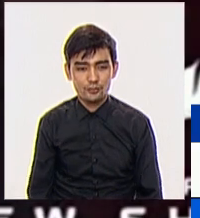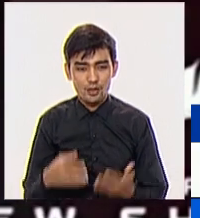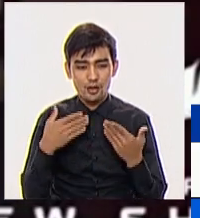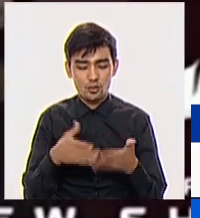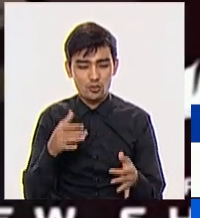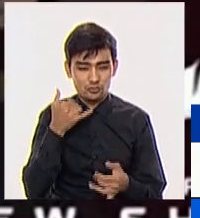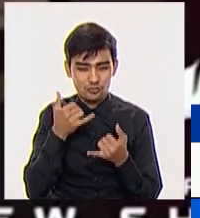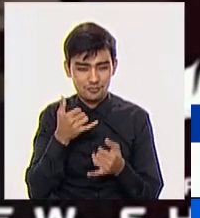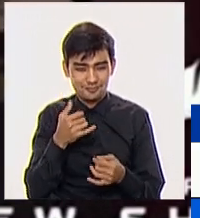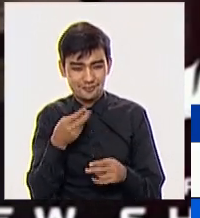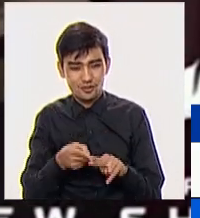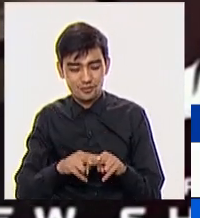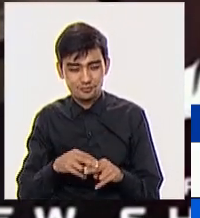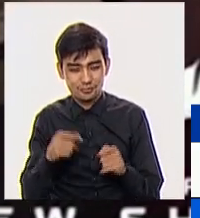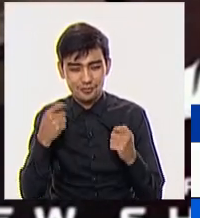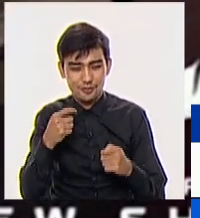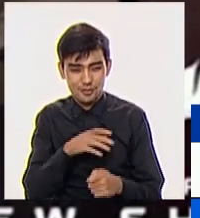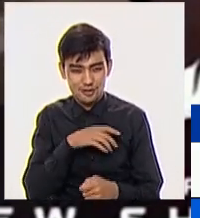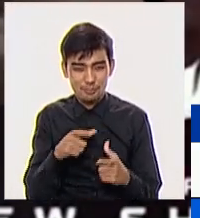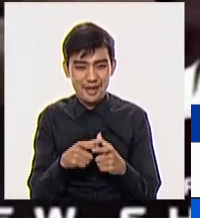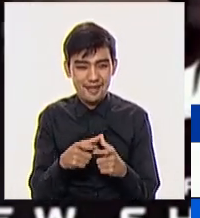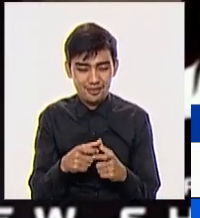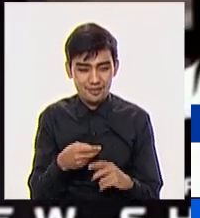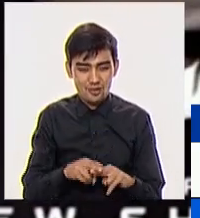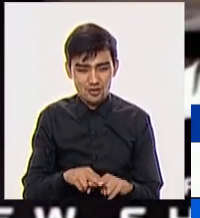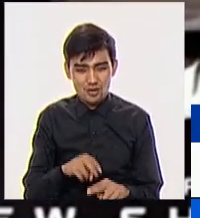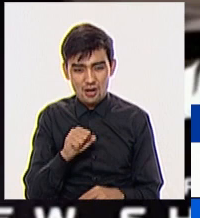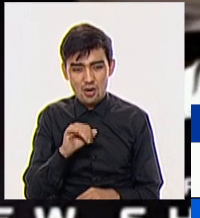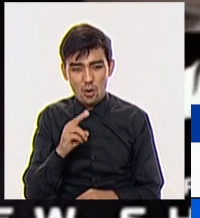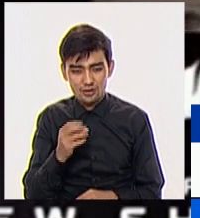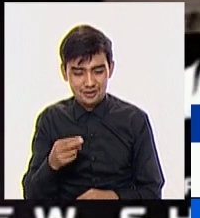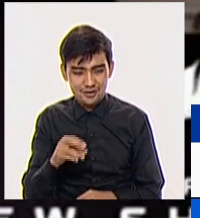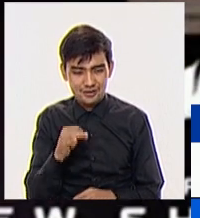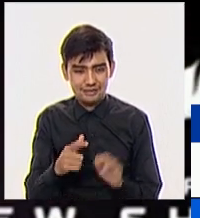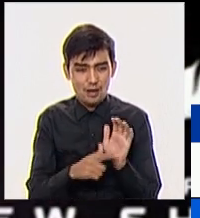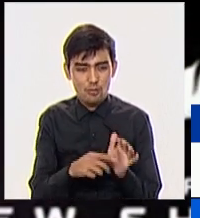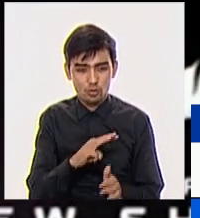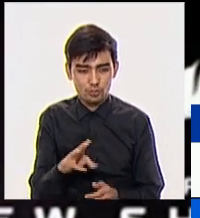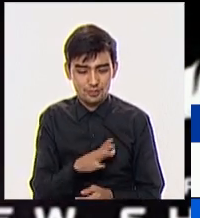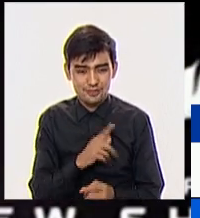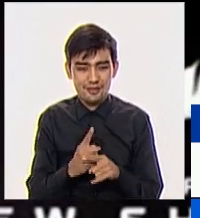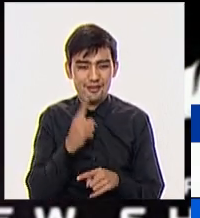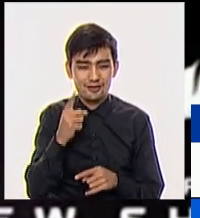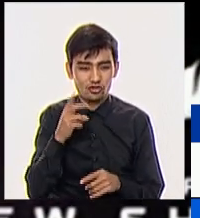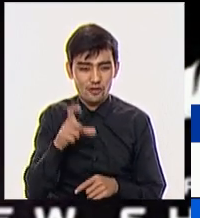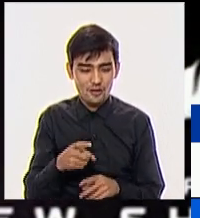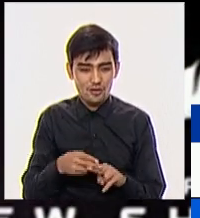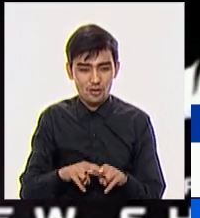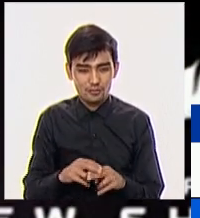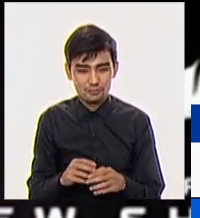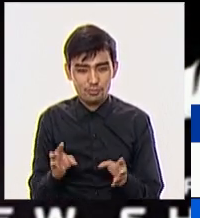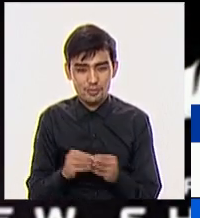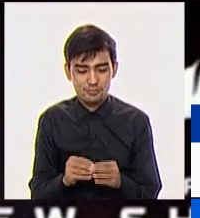Открытые телефонные торги провел в Бостоне аукционист Стив Литтл. Они продолжались 7 минут. Ракета-носитель выведет